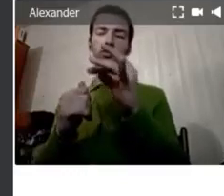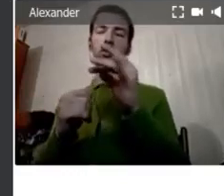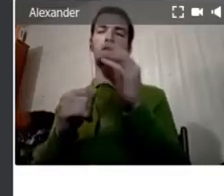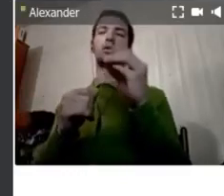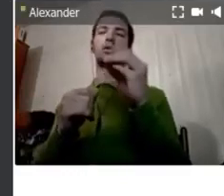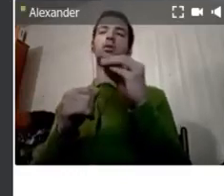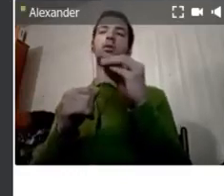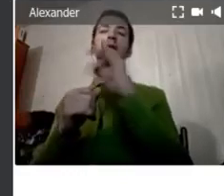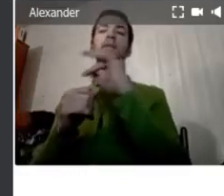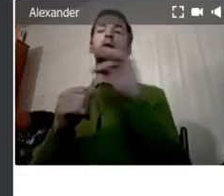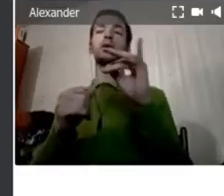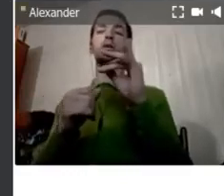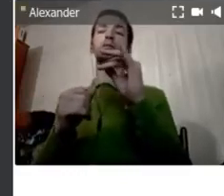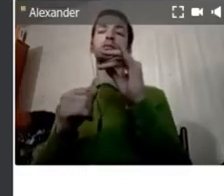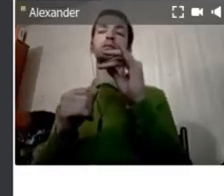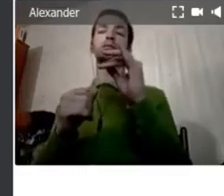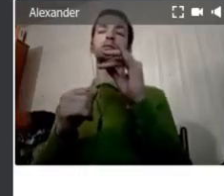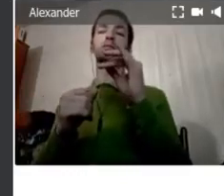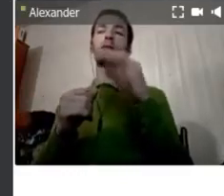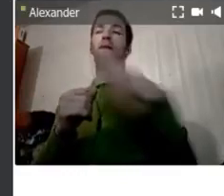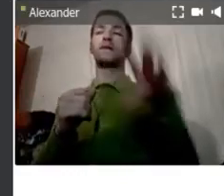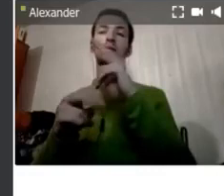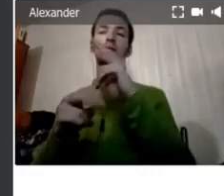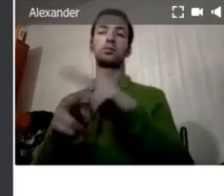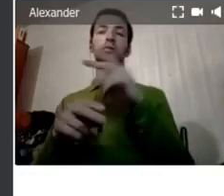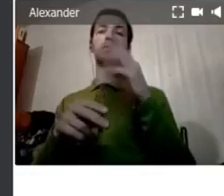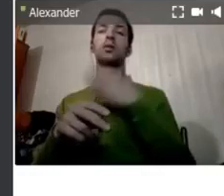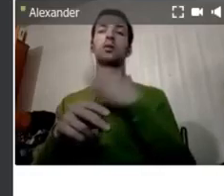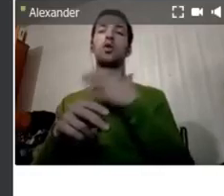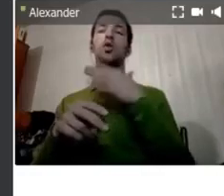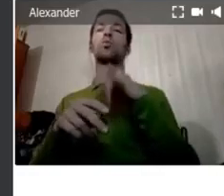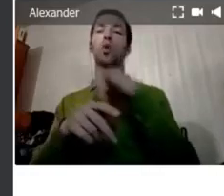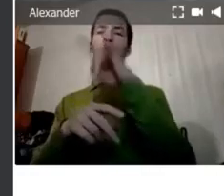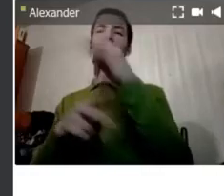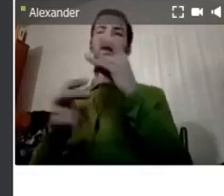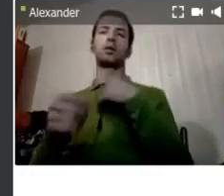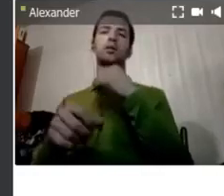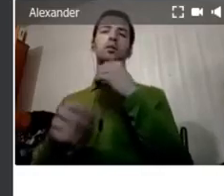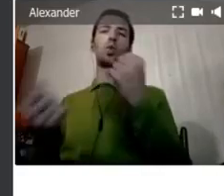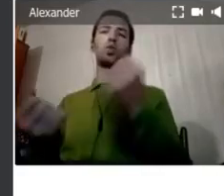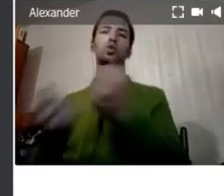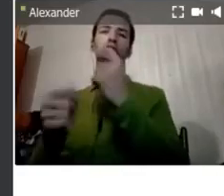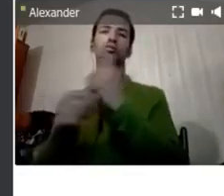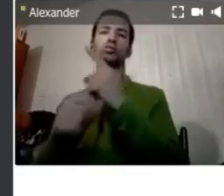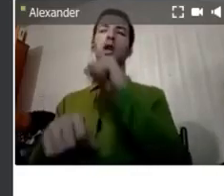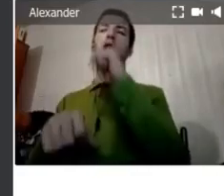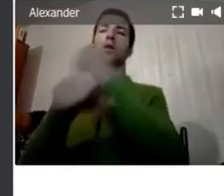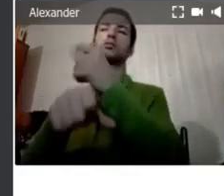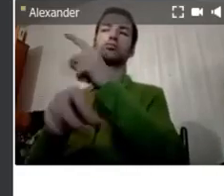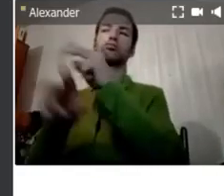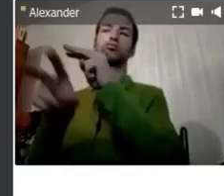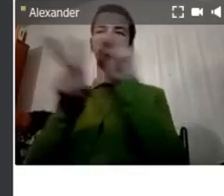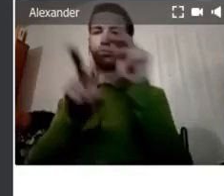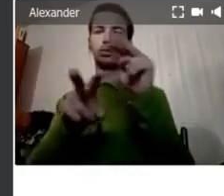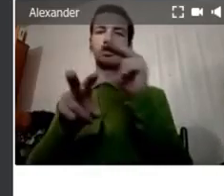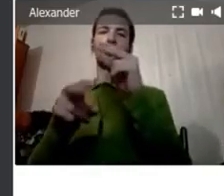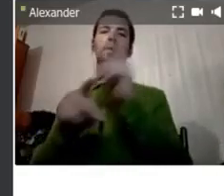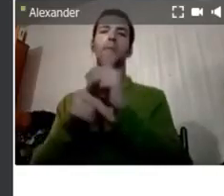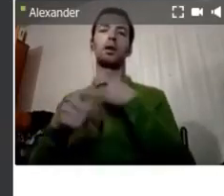помогаем, курируем. То есть просто поддерживаем наш бизнес, получая очень-очень хороший